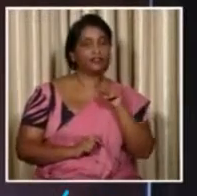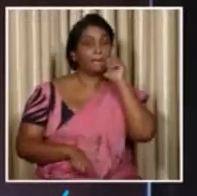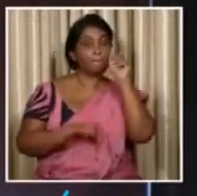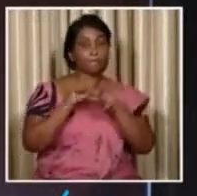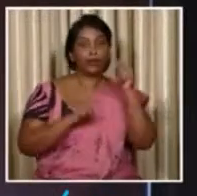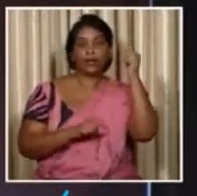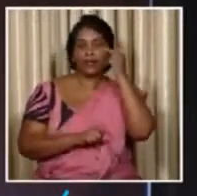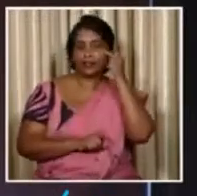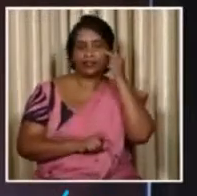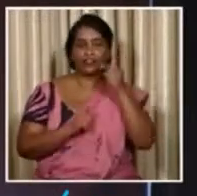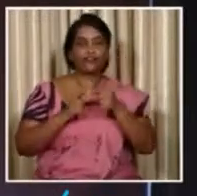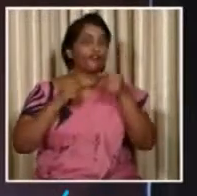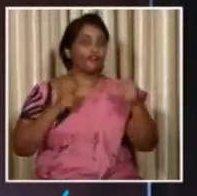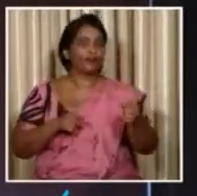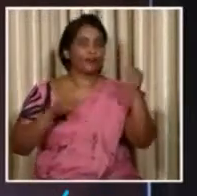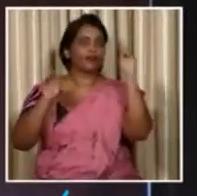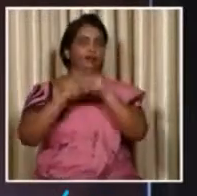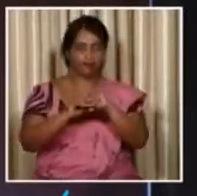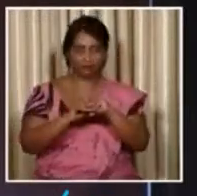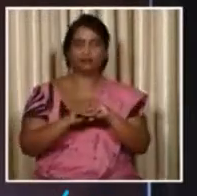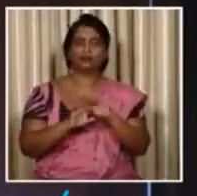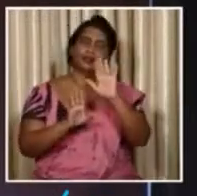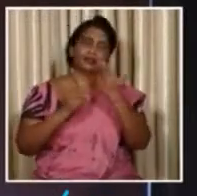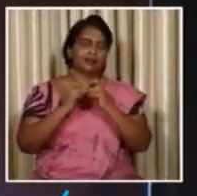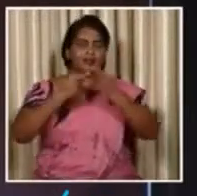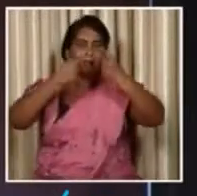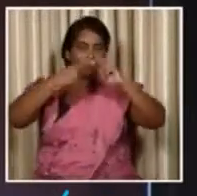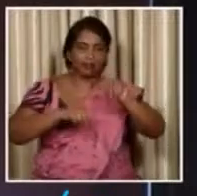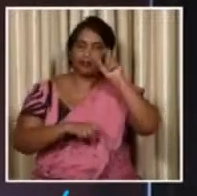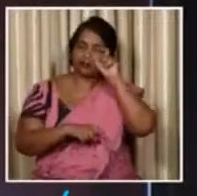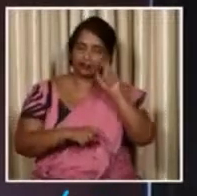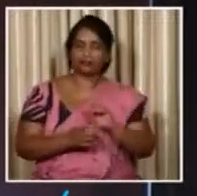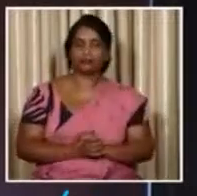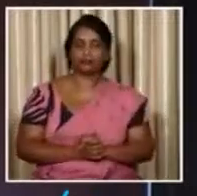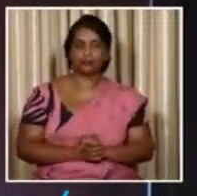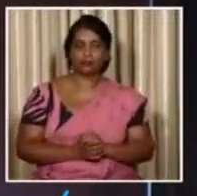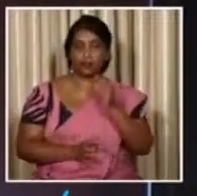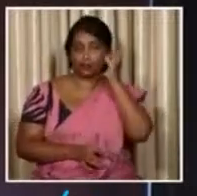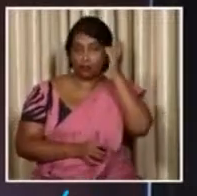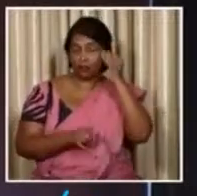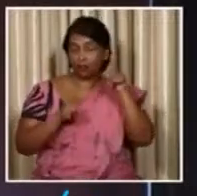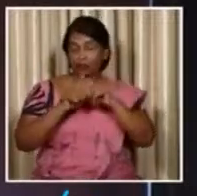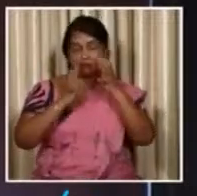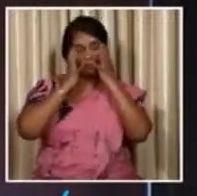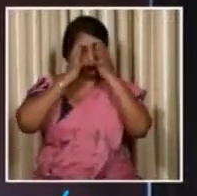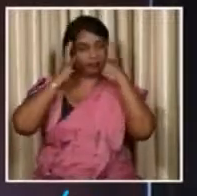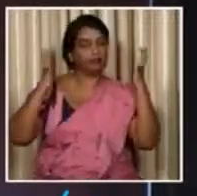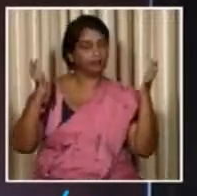මිනිසුන්ගේ සිත කියන එකට විපක්ෂය දාලා කිව්වා. කමක් නැහැ. අපි පොඩ්ඩක් ඊළඟ පද ටිකක් යන්කෝ. උමතුවෙන් මත් වෙලා